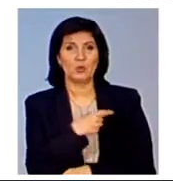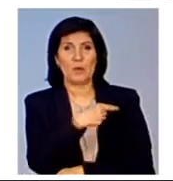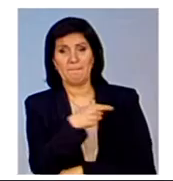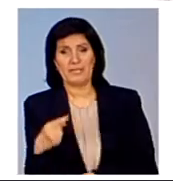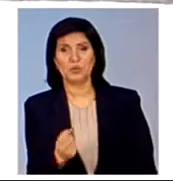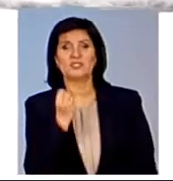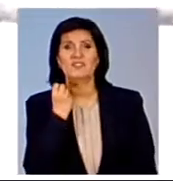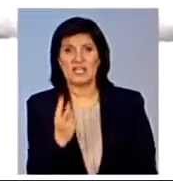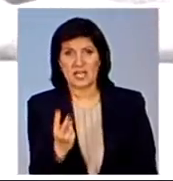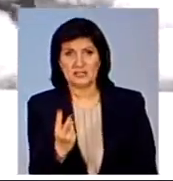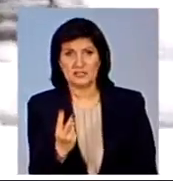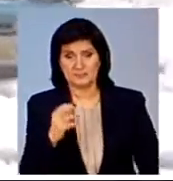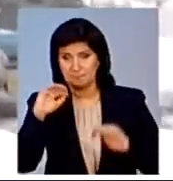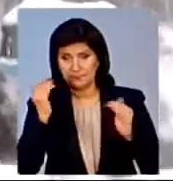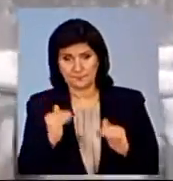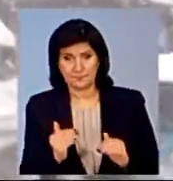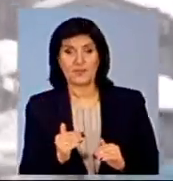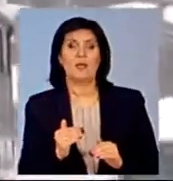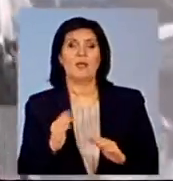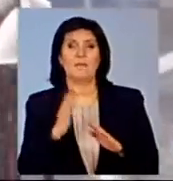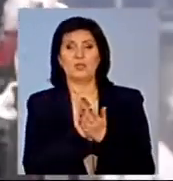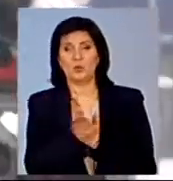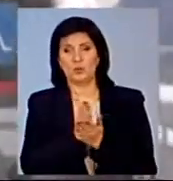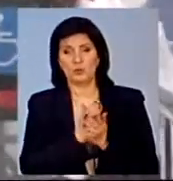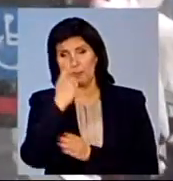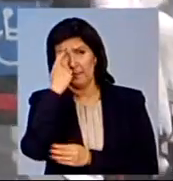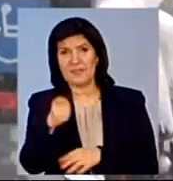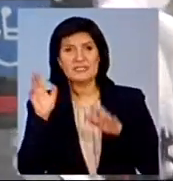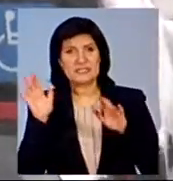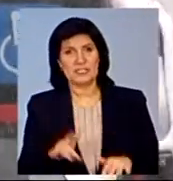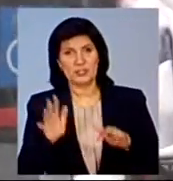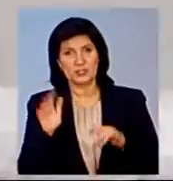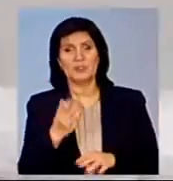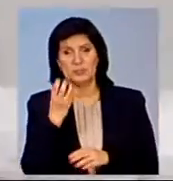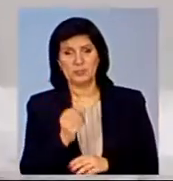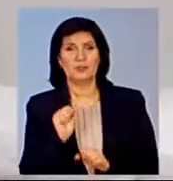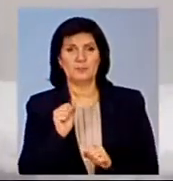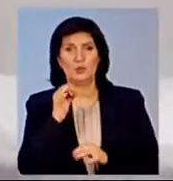мінус 12. Метеослужба попереджає, сніжитиме ще принаймні добу.